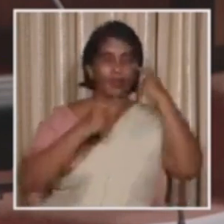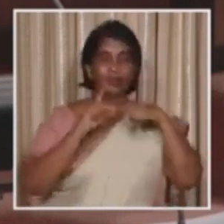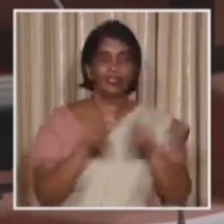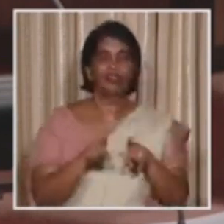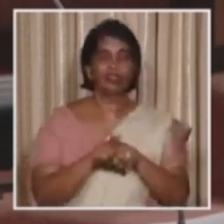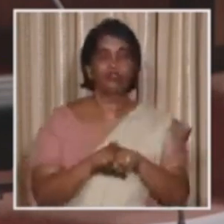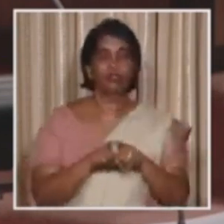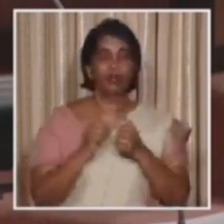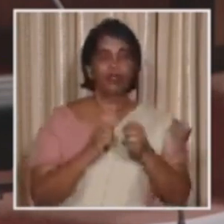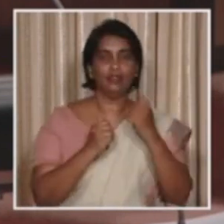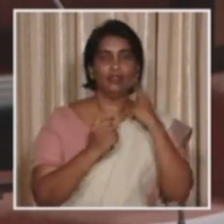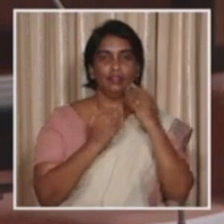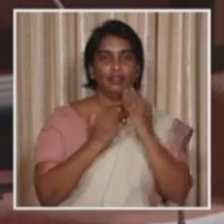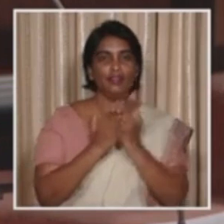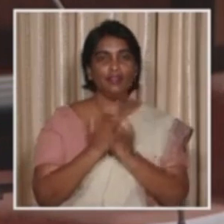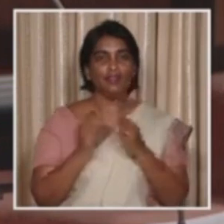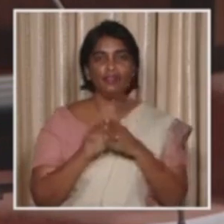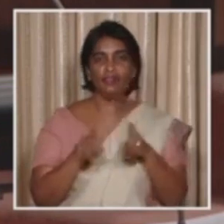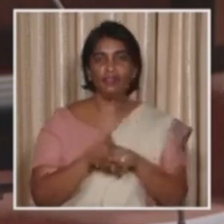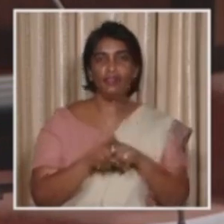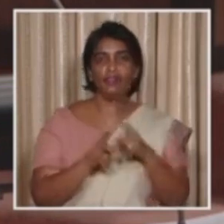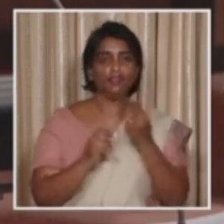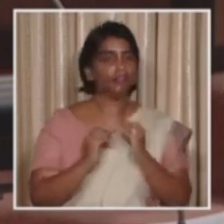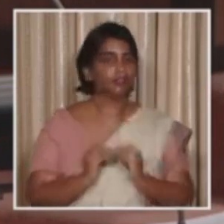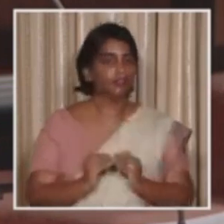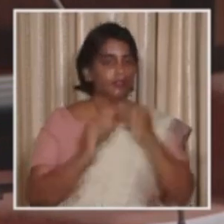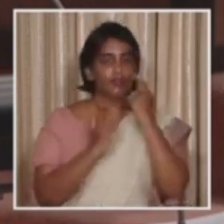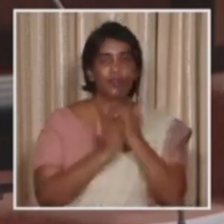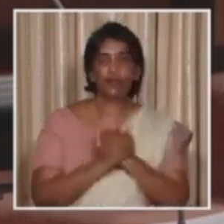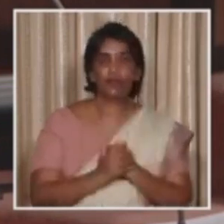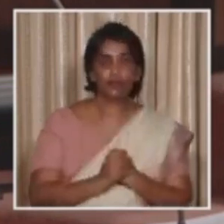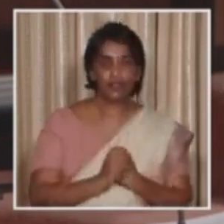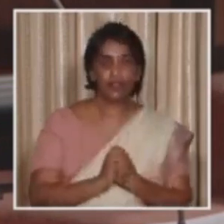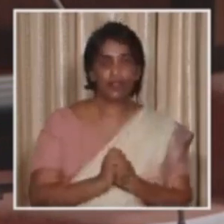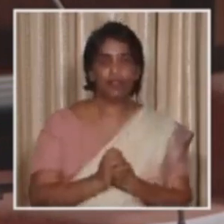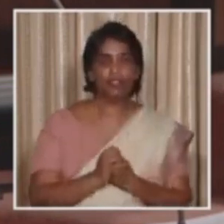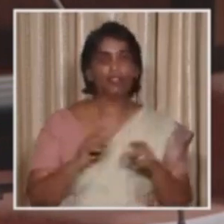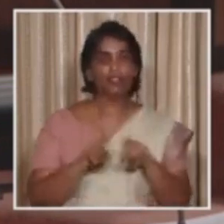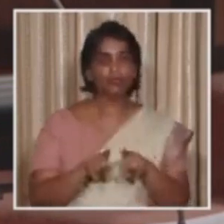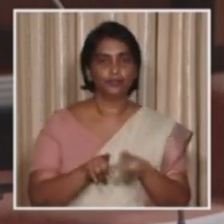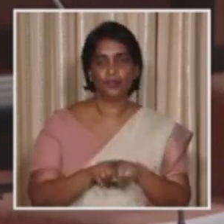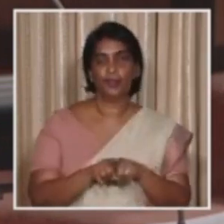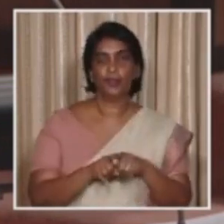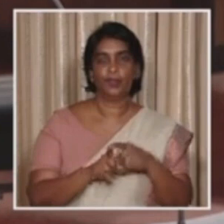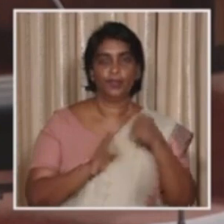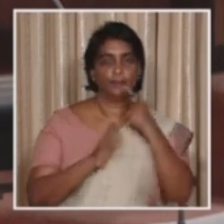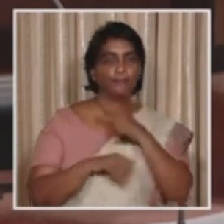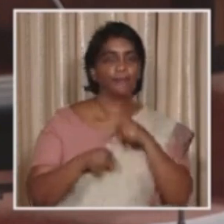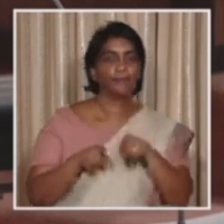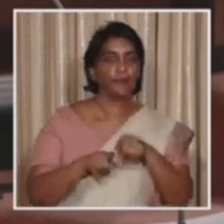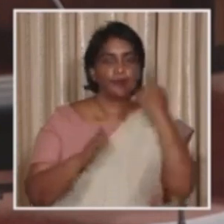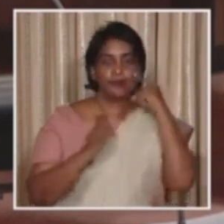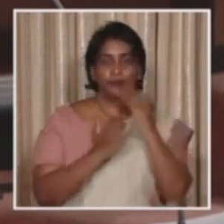இருக்கிறது. இது என்னுடைய குற்றச்சாட்டு, ஏற்கனவே நான் வைத்த குற்றச்சாட்டு. இது